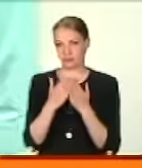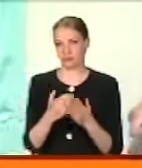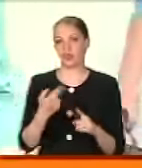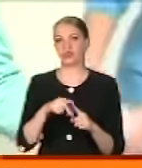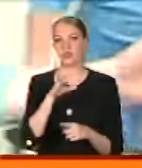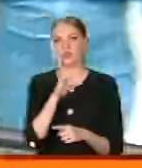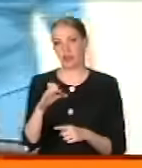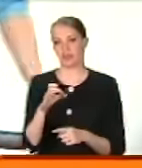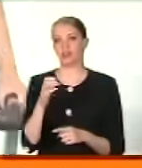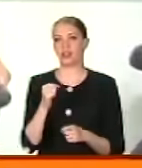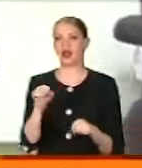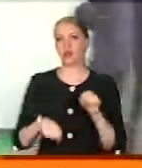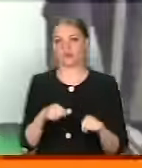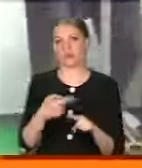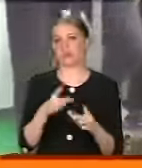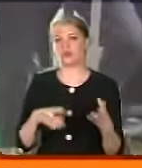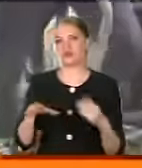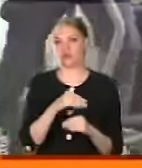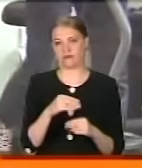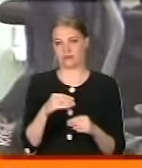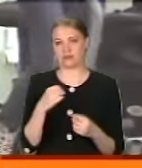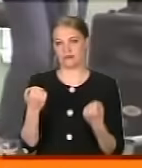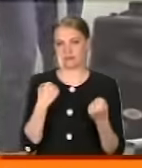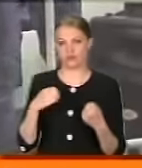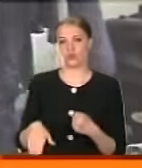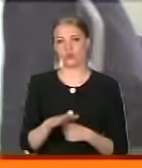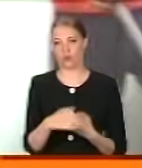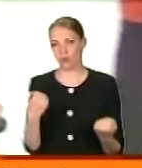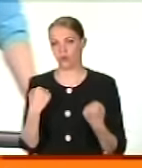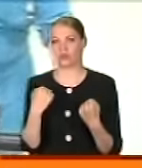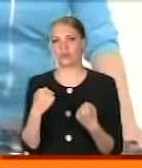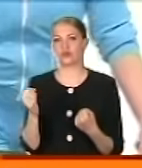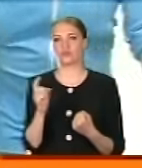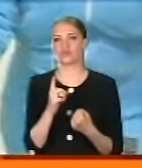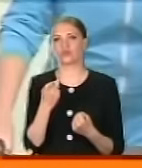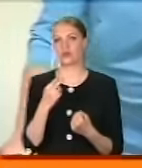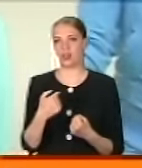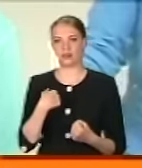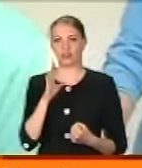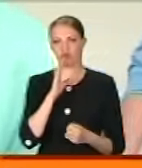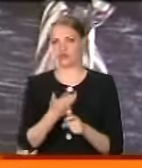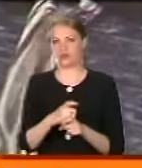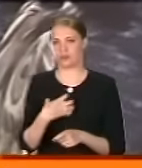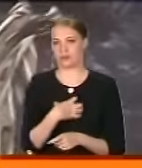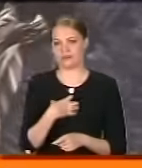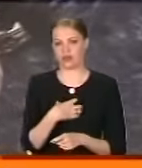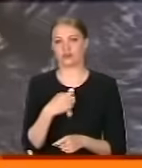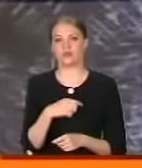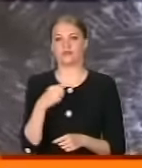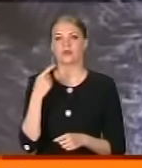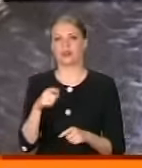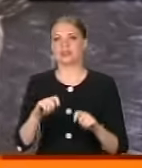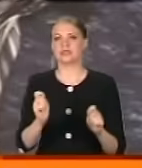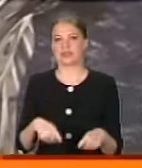пре атрек он идт на все группы мышц это Ноги то что для нас женщин как бы особо важно Мария федосенко